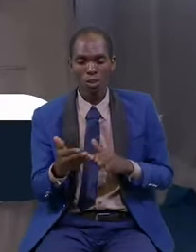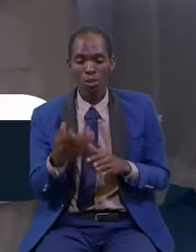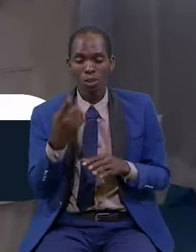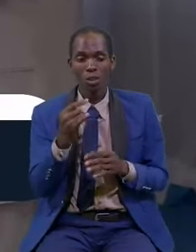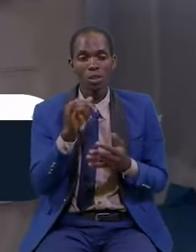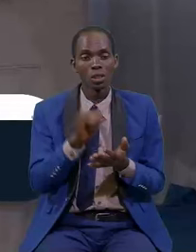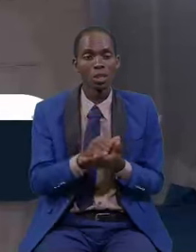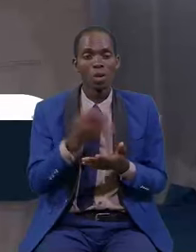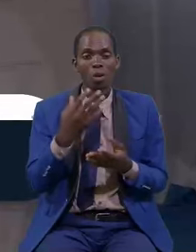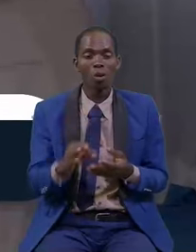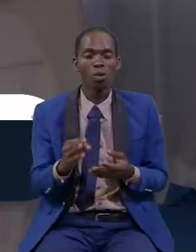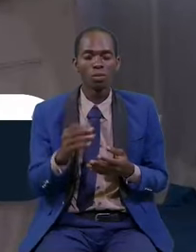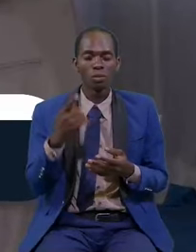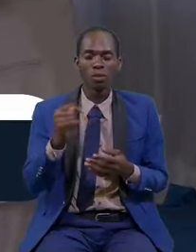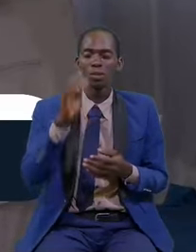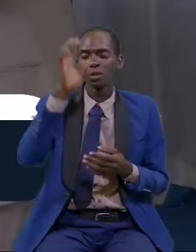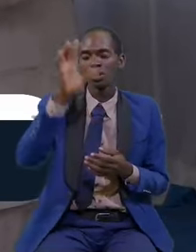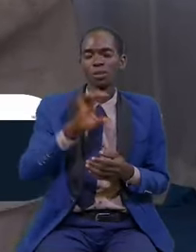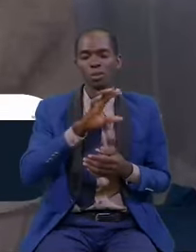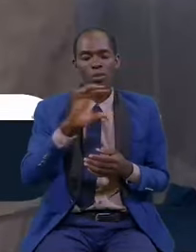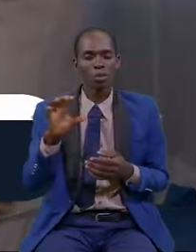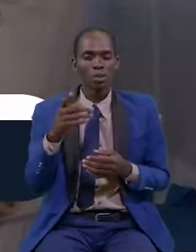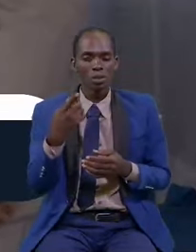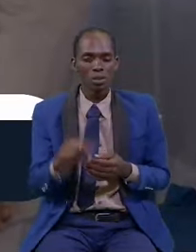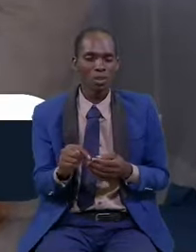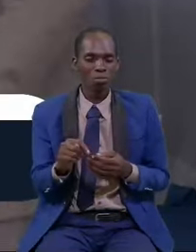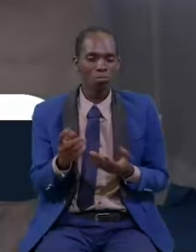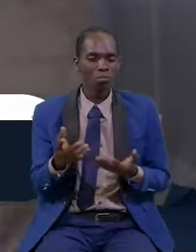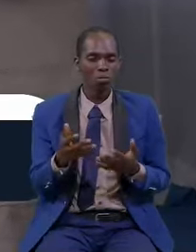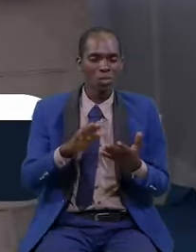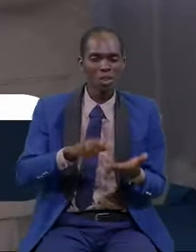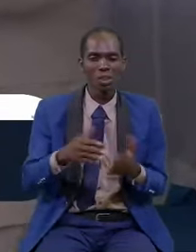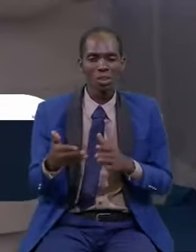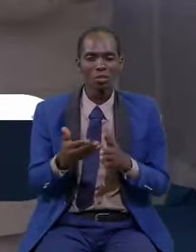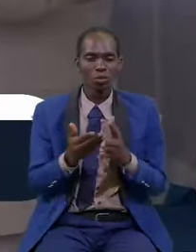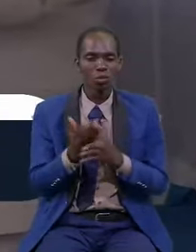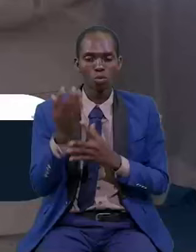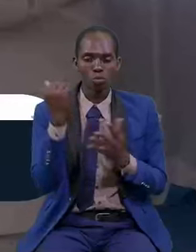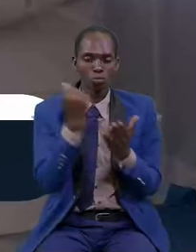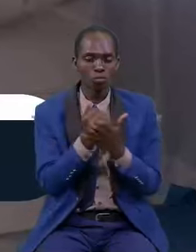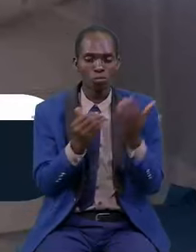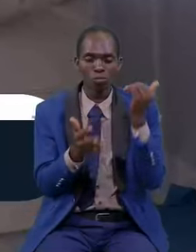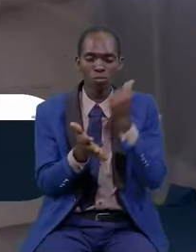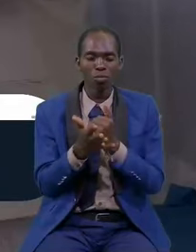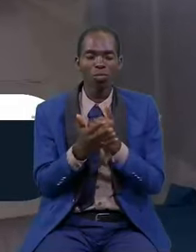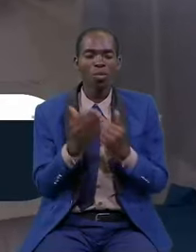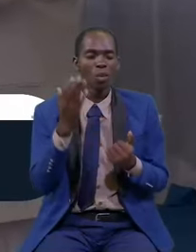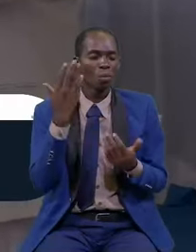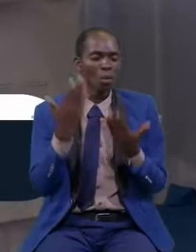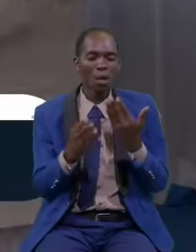la mort à la croix, afin que par la mort par la crucifixion,